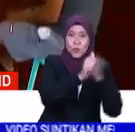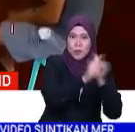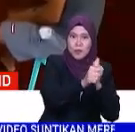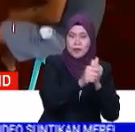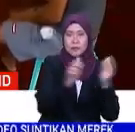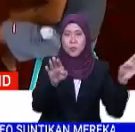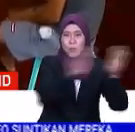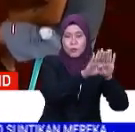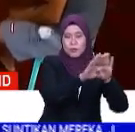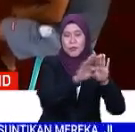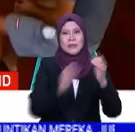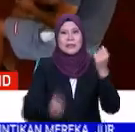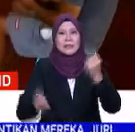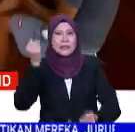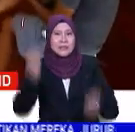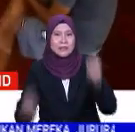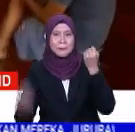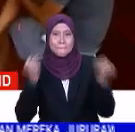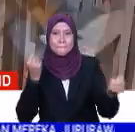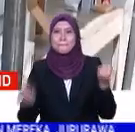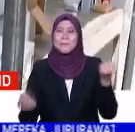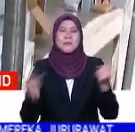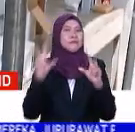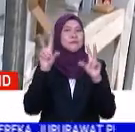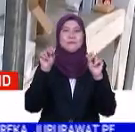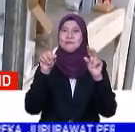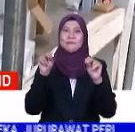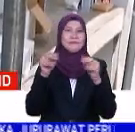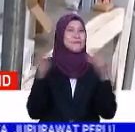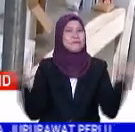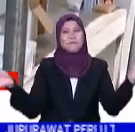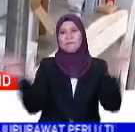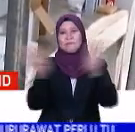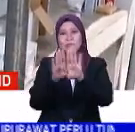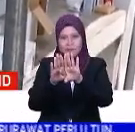tertutup serta gimnasium tidak dibenarkan akan beroperasi.